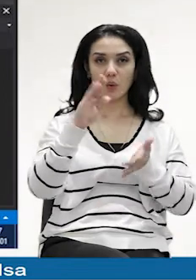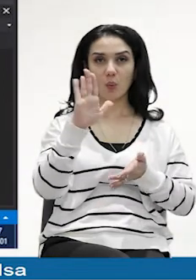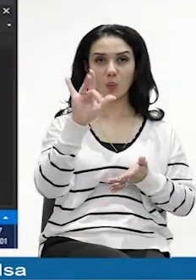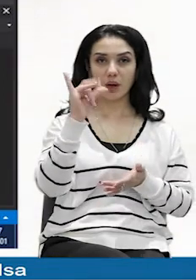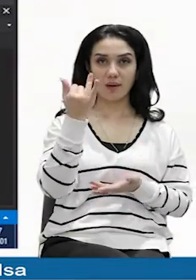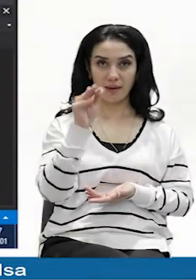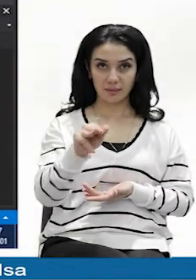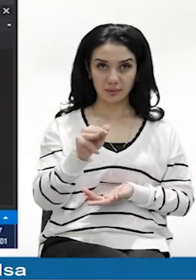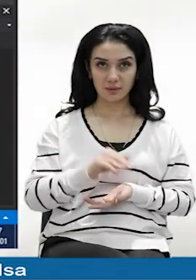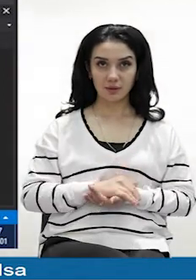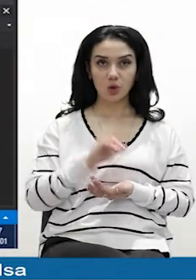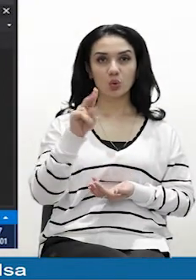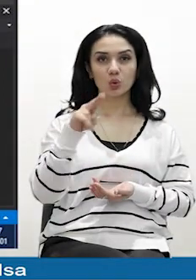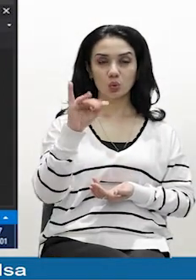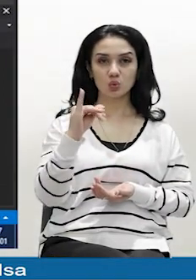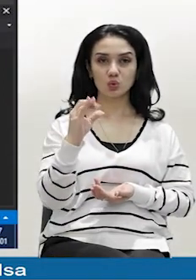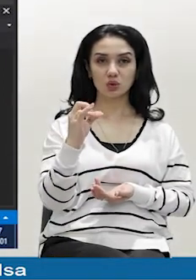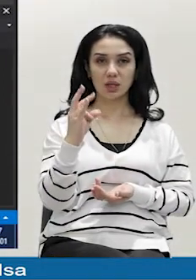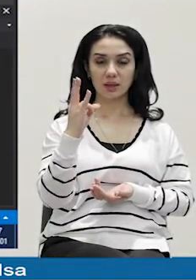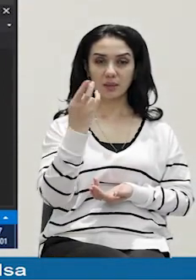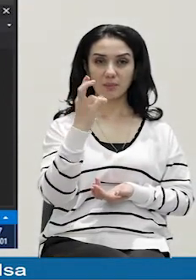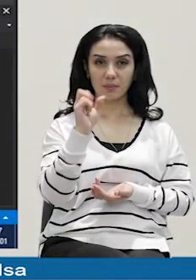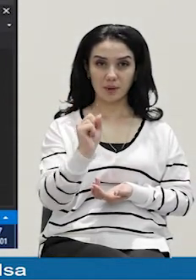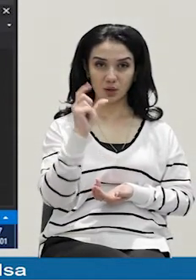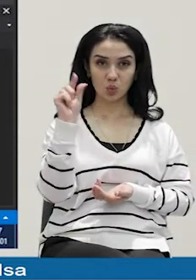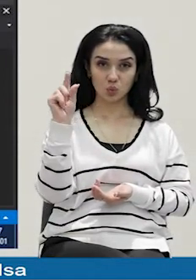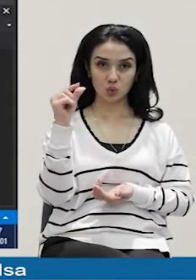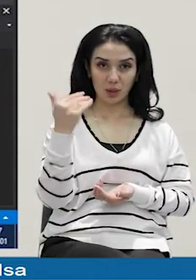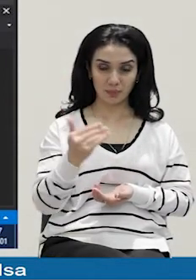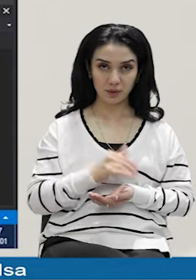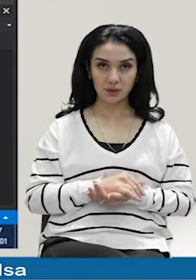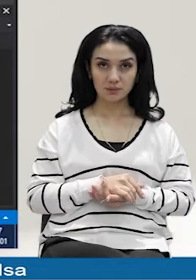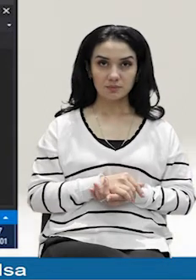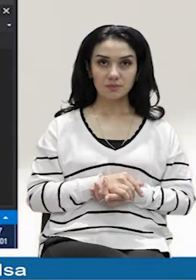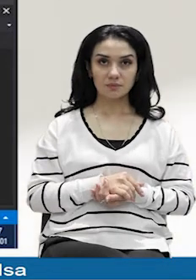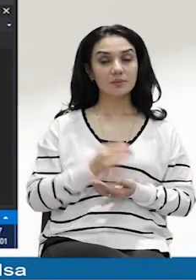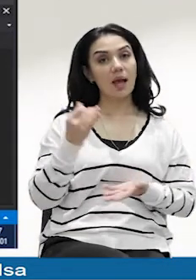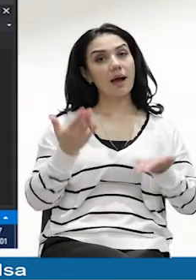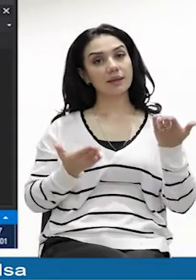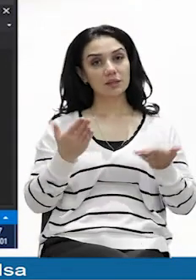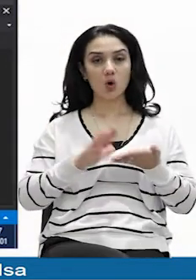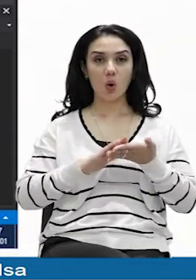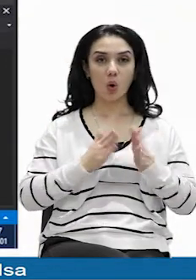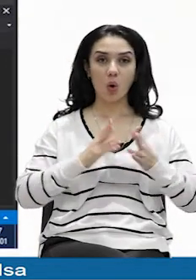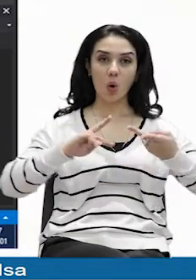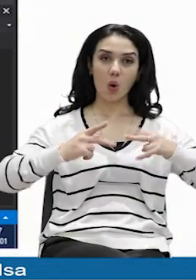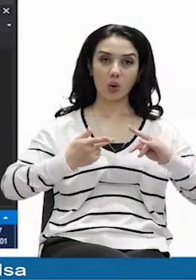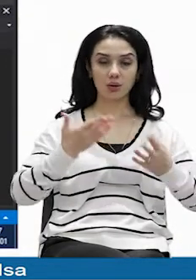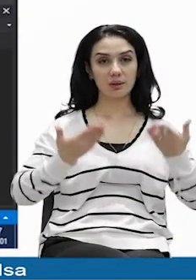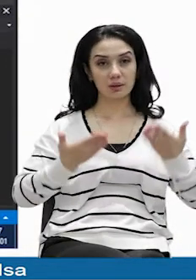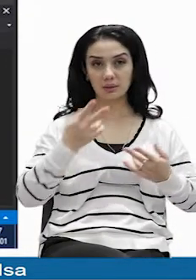console.write dushanba, dushanba. Aks holda yana